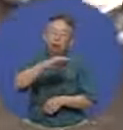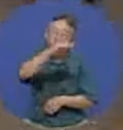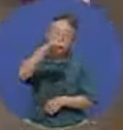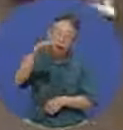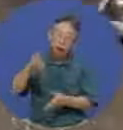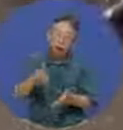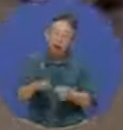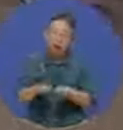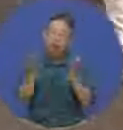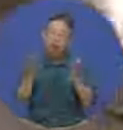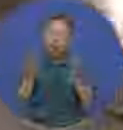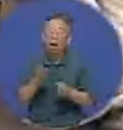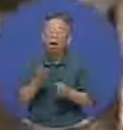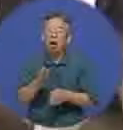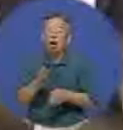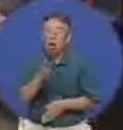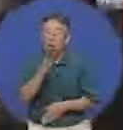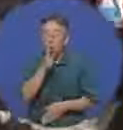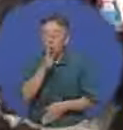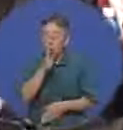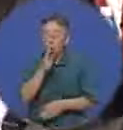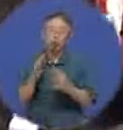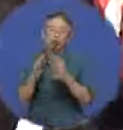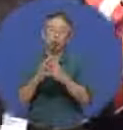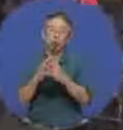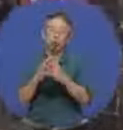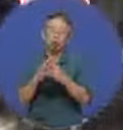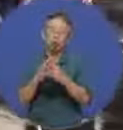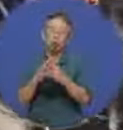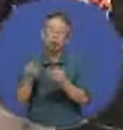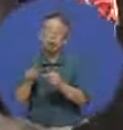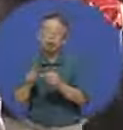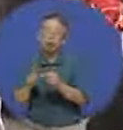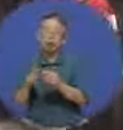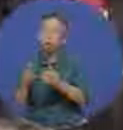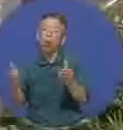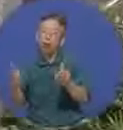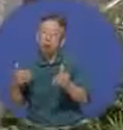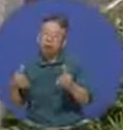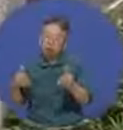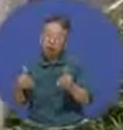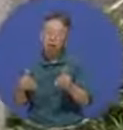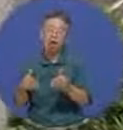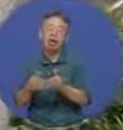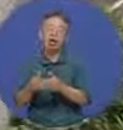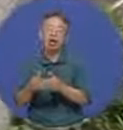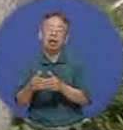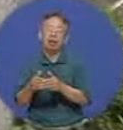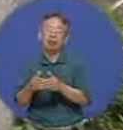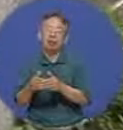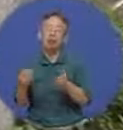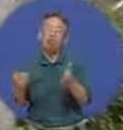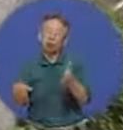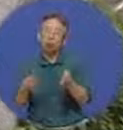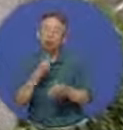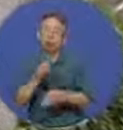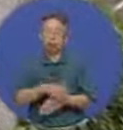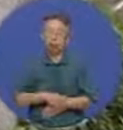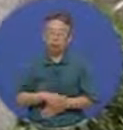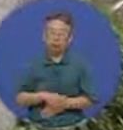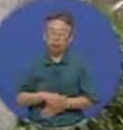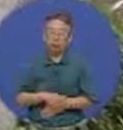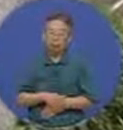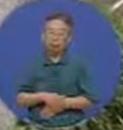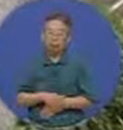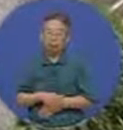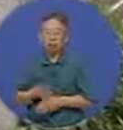りは本宮だっていう人たちにとっては、まだ大平地は本宮まで続くんですよっていう人たちの。 今回歩いたのは布堕落